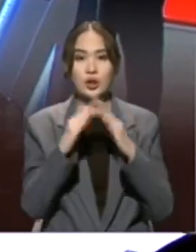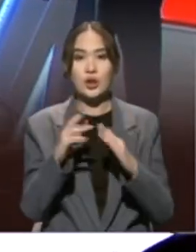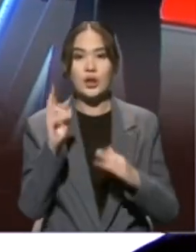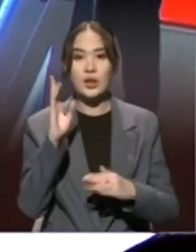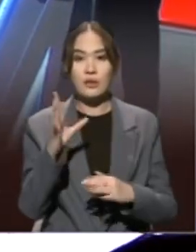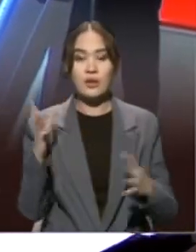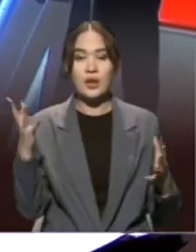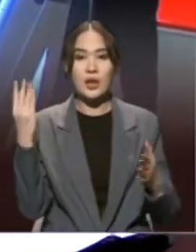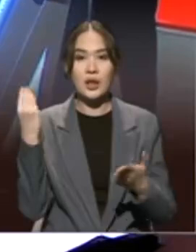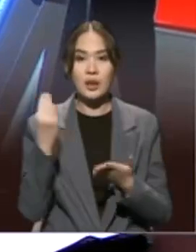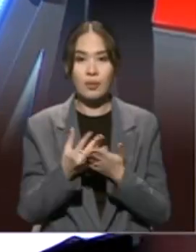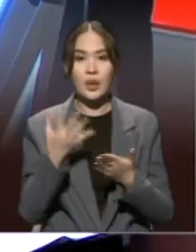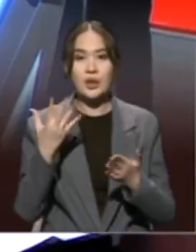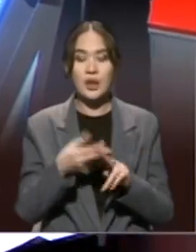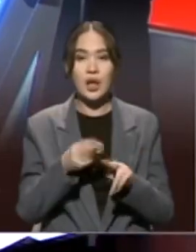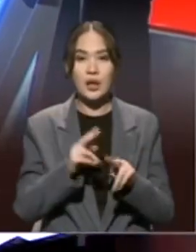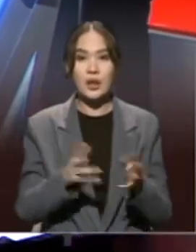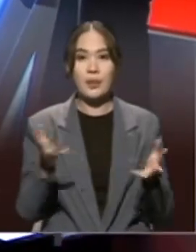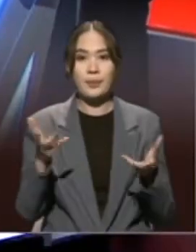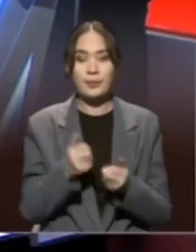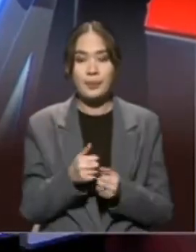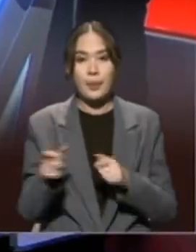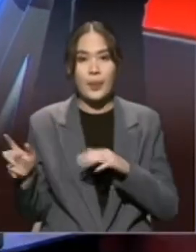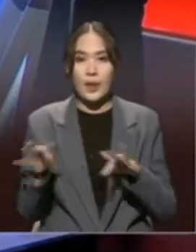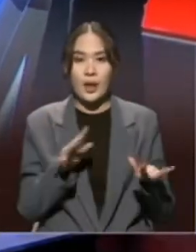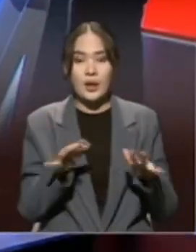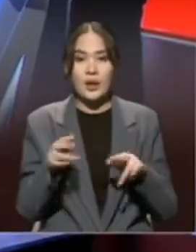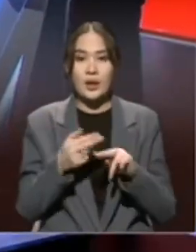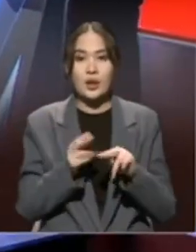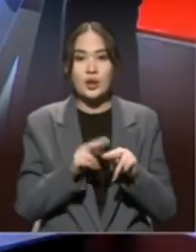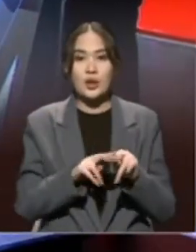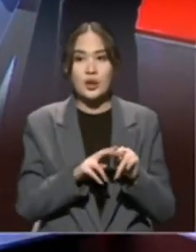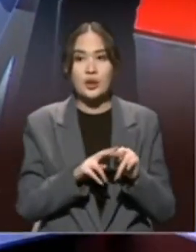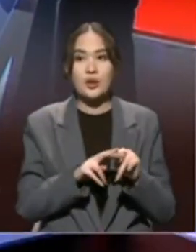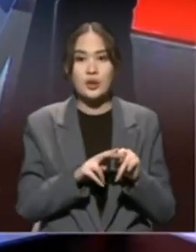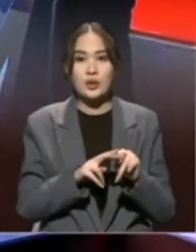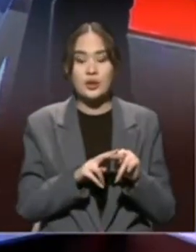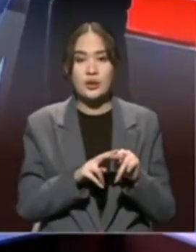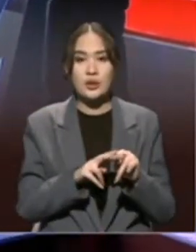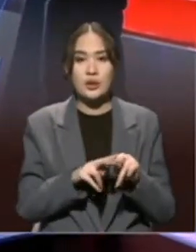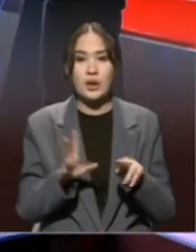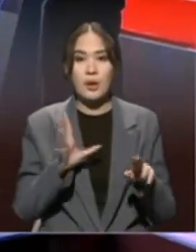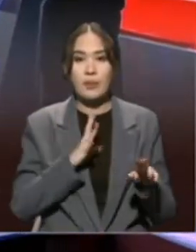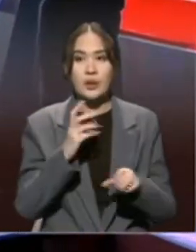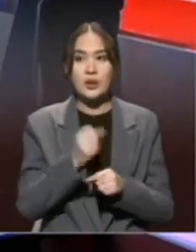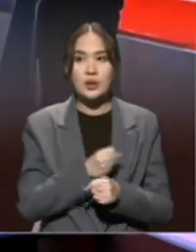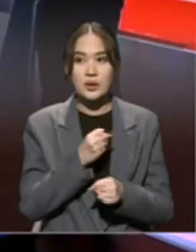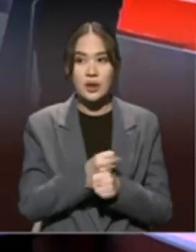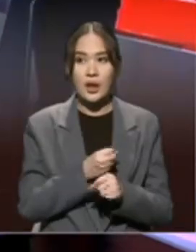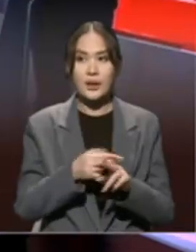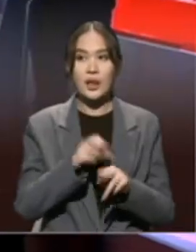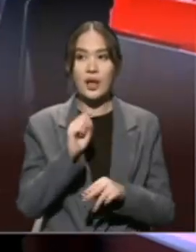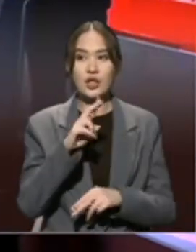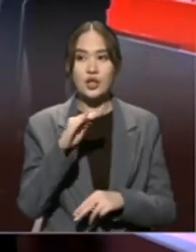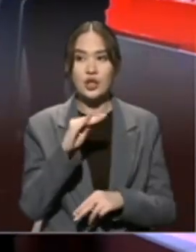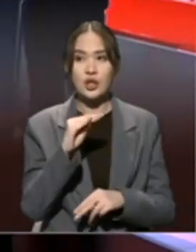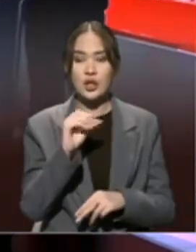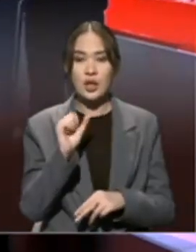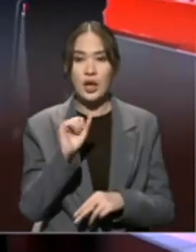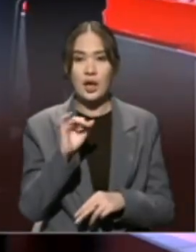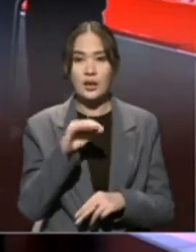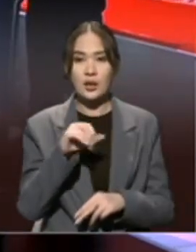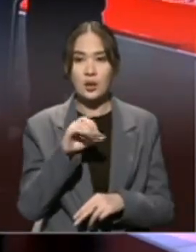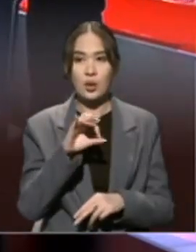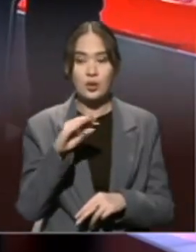қымбаттап кетуінің әсерін біз нарықтағы жаңағындай мынау жосықсыз делдал жасап отырғандардың немесе сол ажиотаждық сәтті